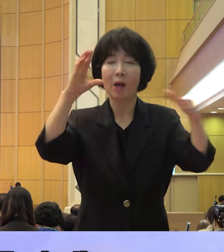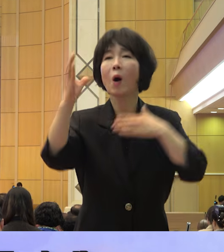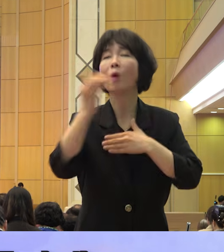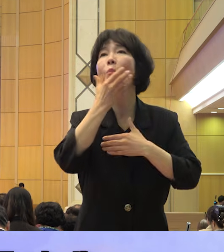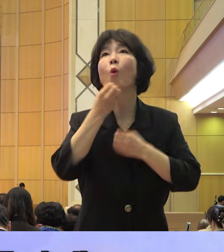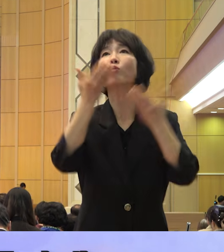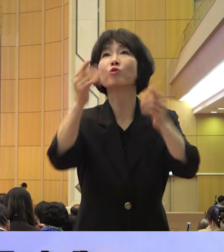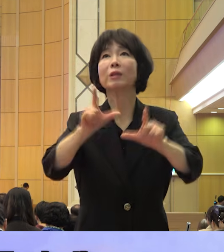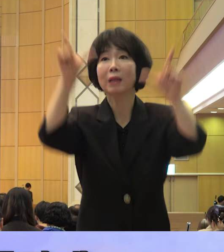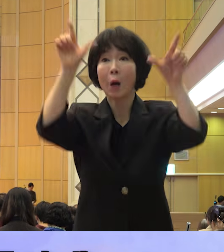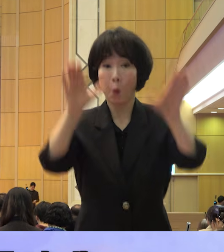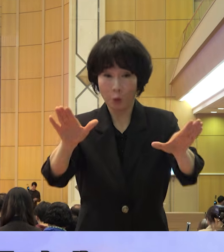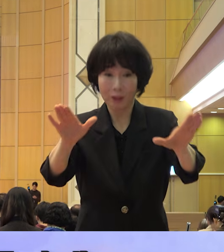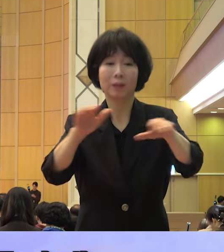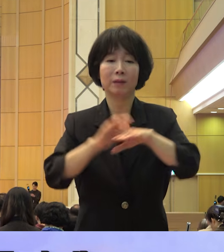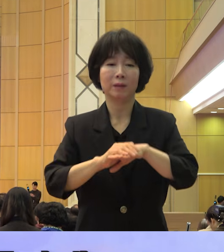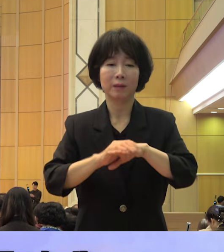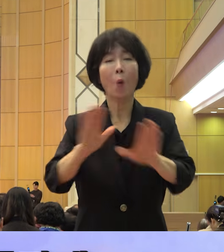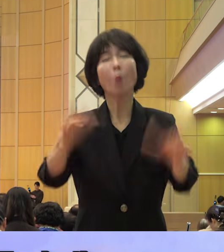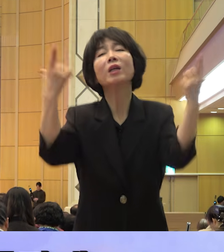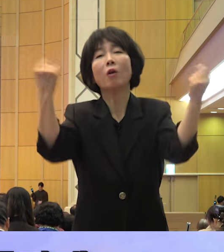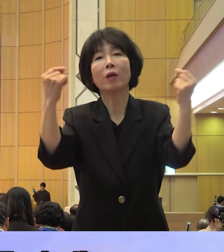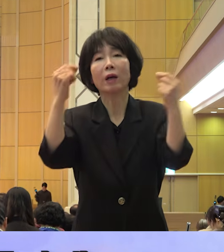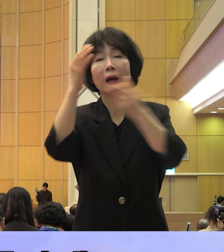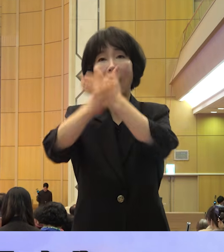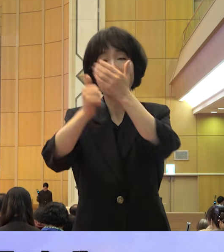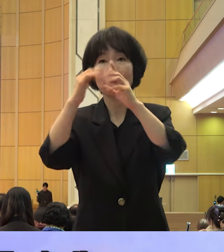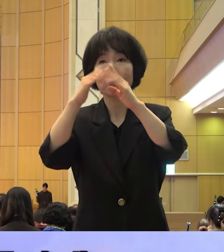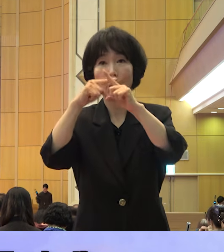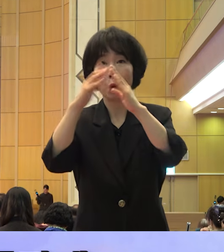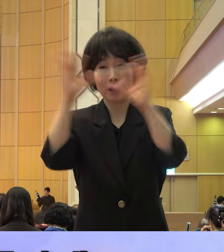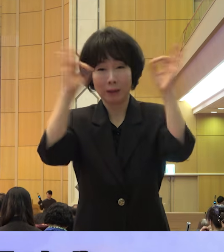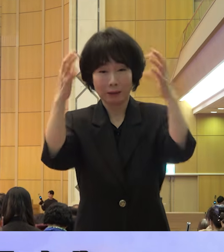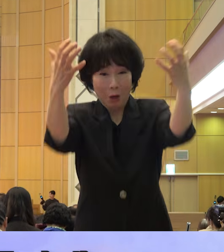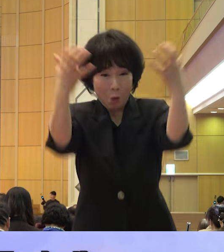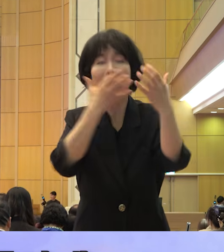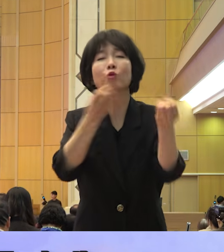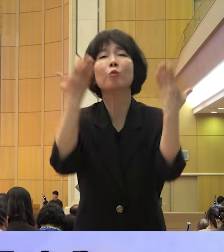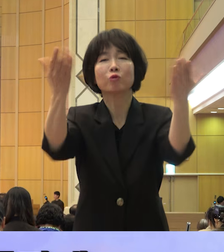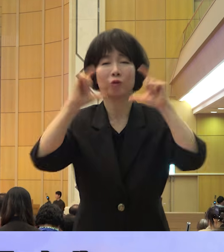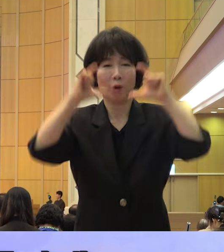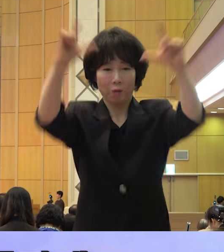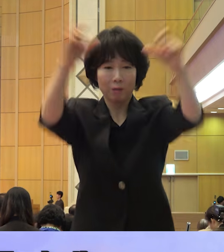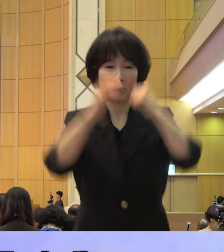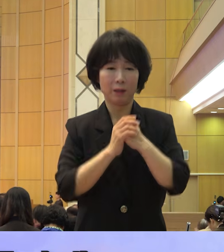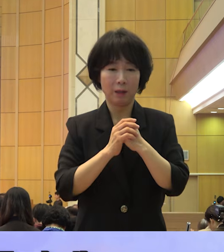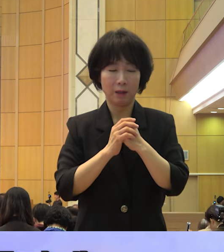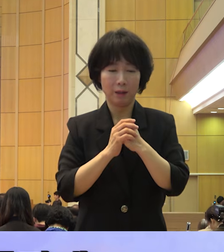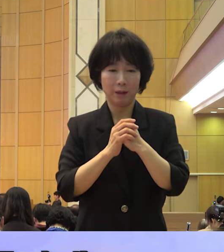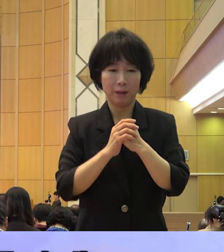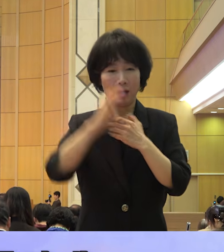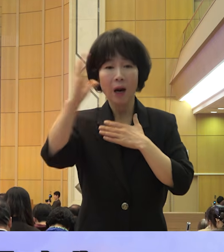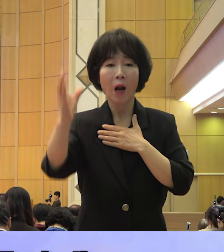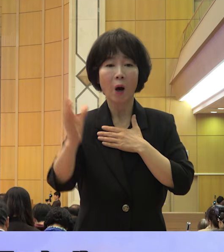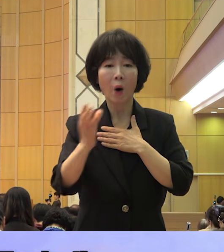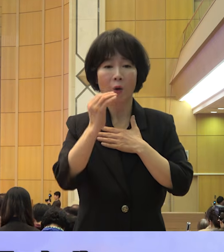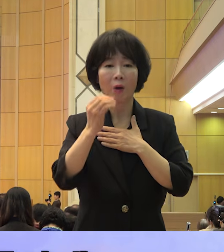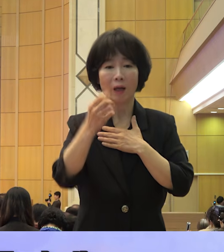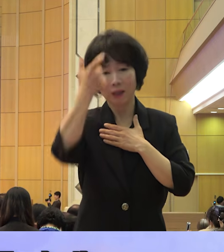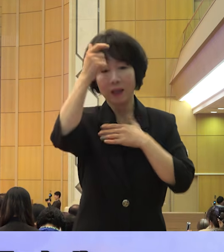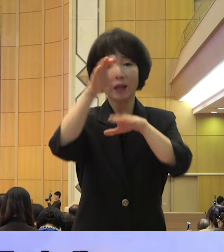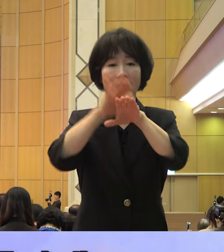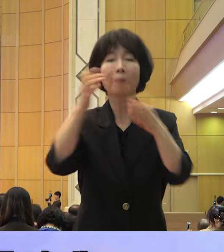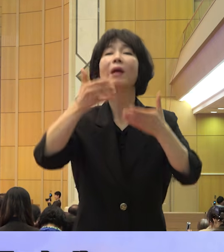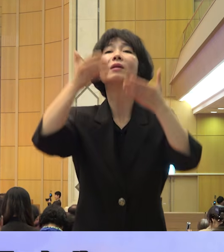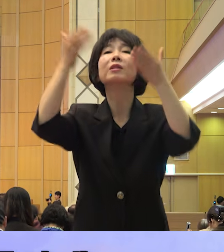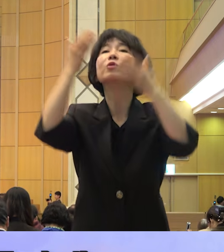축복 주시는 날, 이렇게 하나님 집에서 축복하고 있습니다. 거룩한 산제사